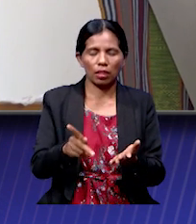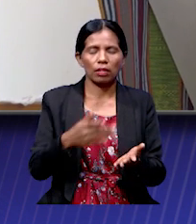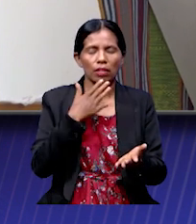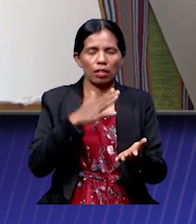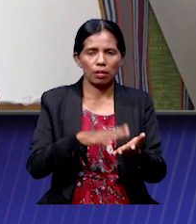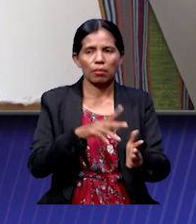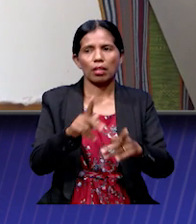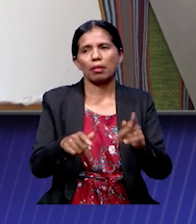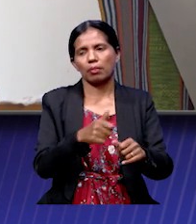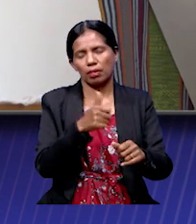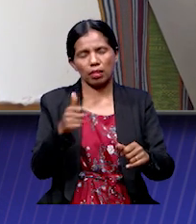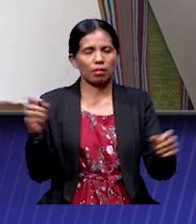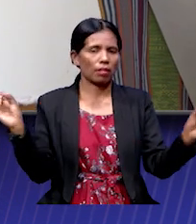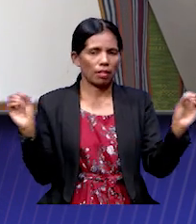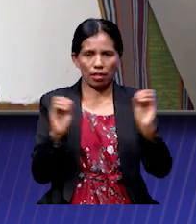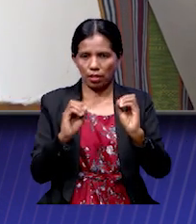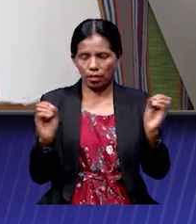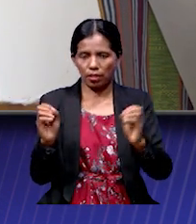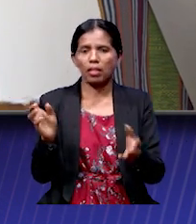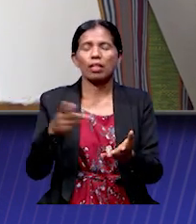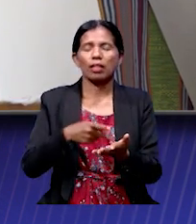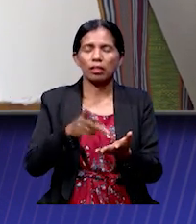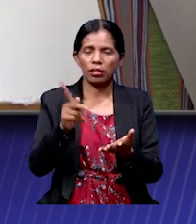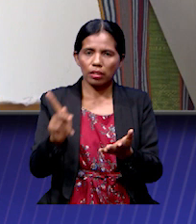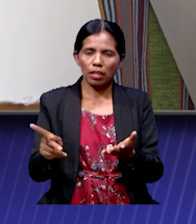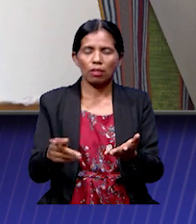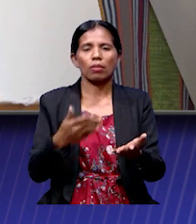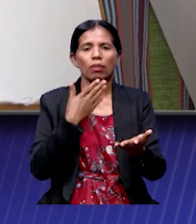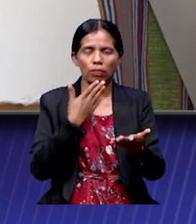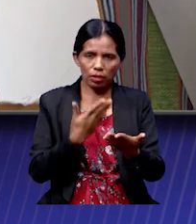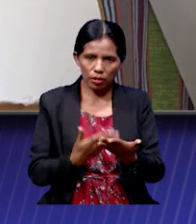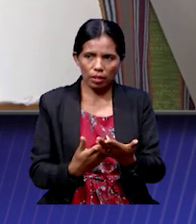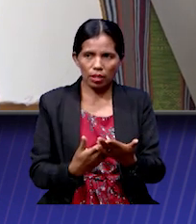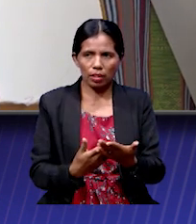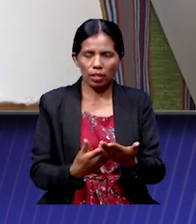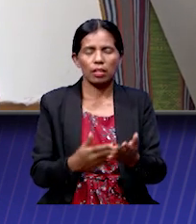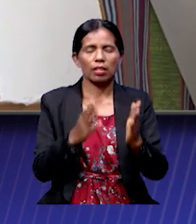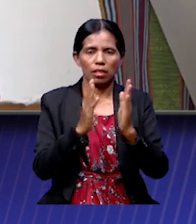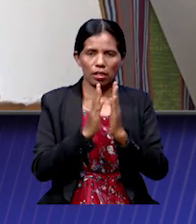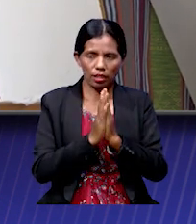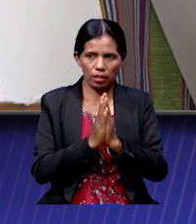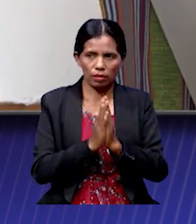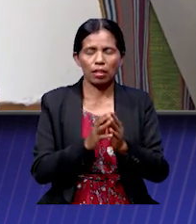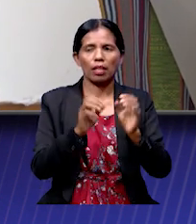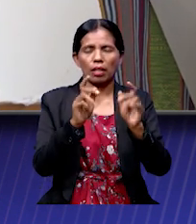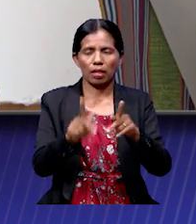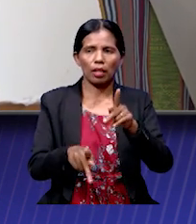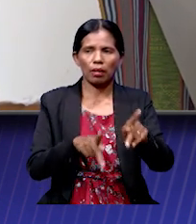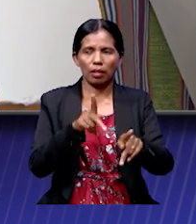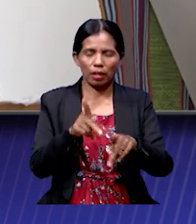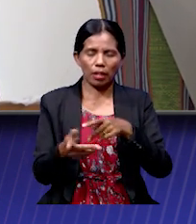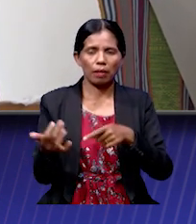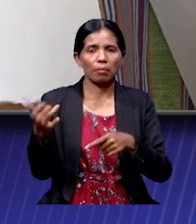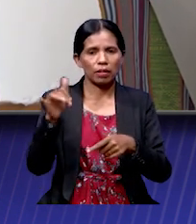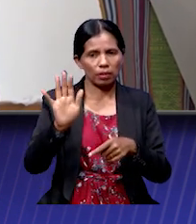selu? Lai. Niselu ho buat dia. Nia reza, atu ema